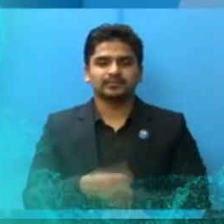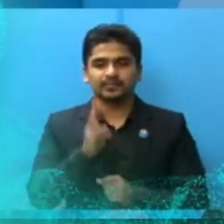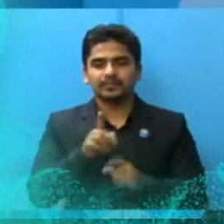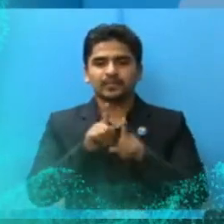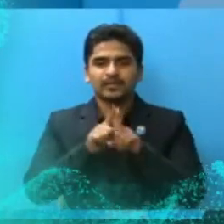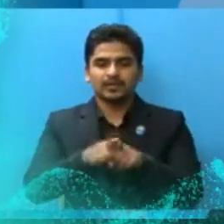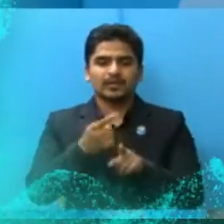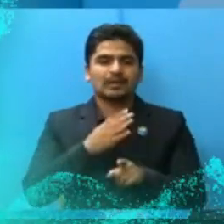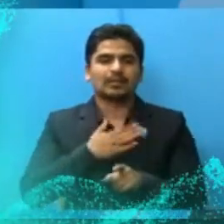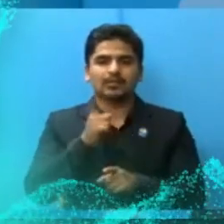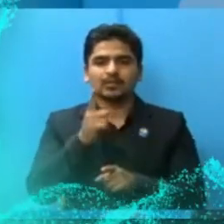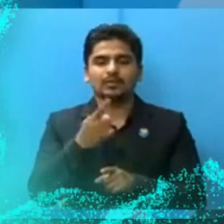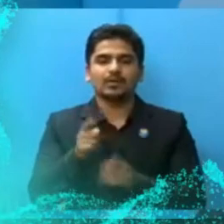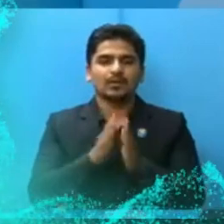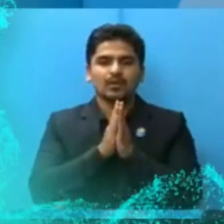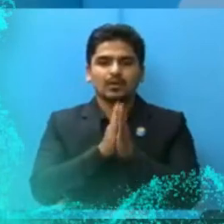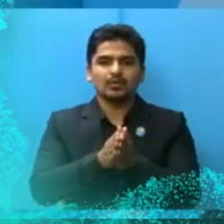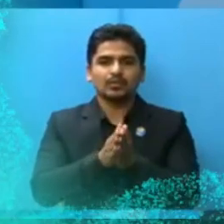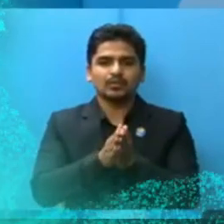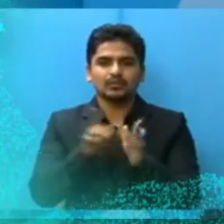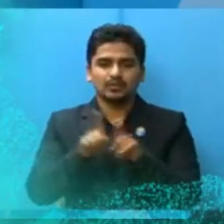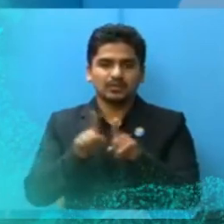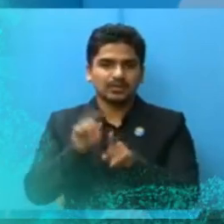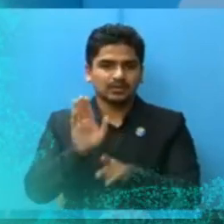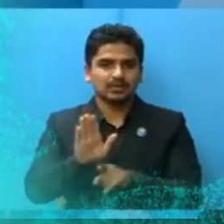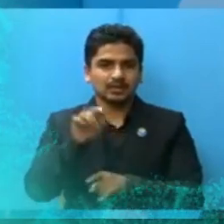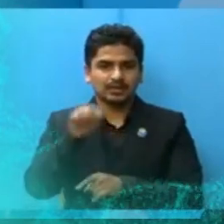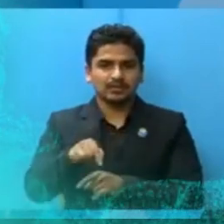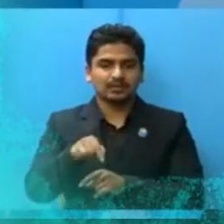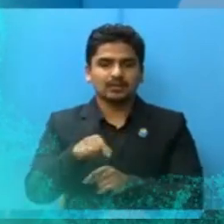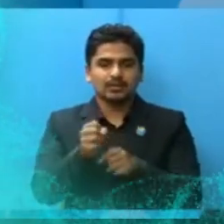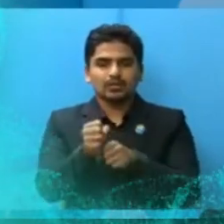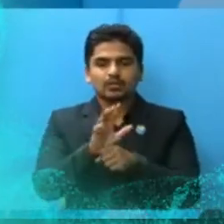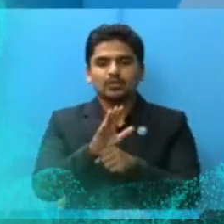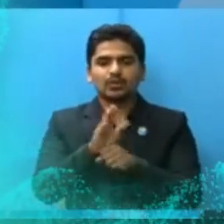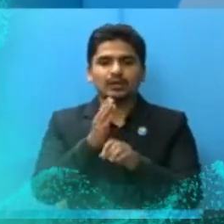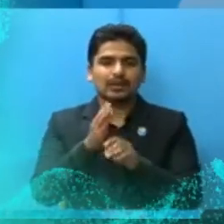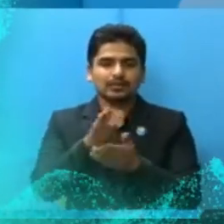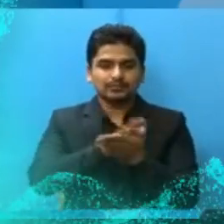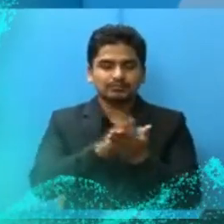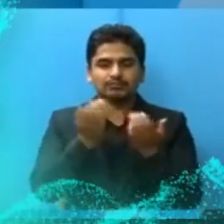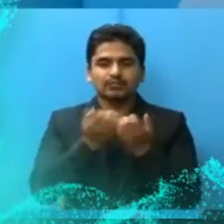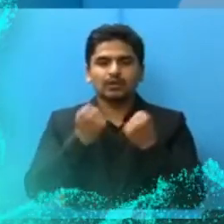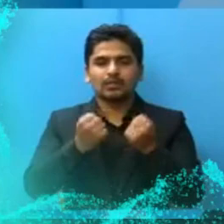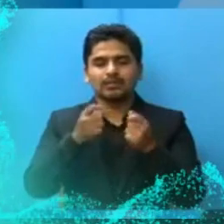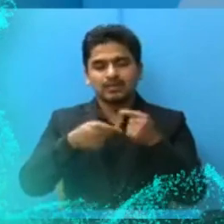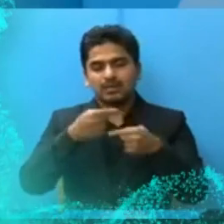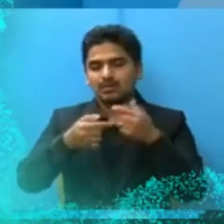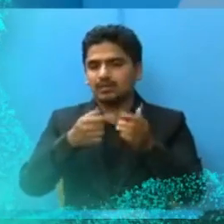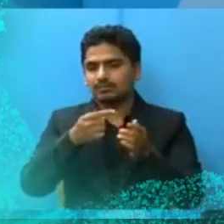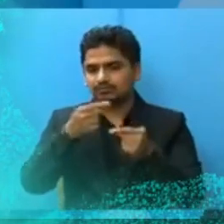साथसाथै हाम्रो एउटा अनुरोध पनि छ, आज कोरोना विरुद्धको हाम्रो लडाईँ निरन्तर जारी